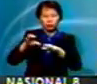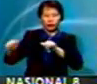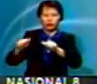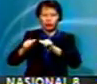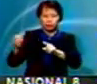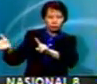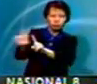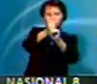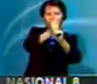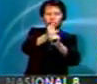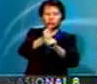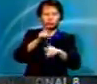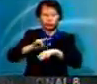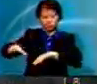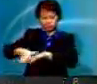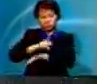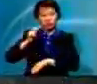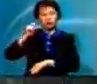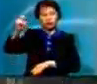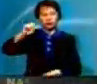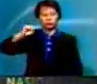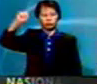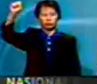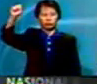aktiviti penculikan di pantai timur Sabah.